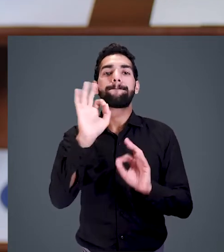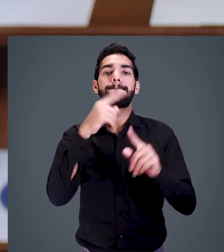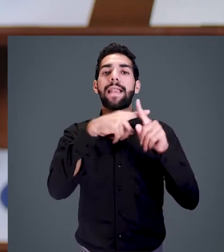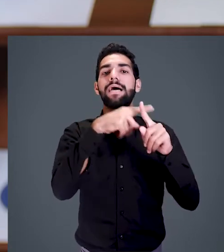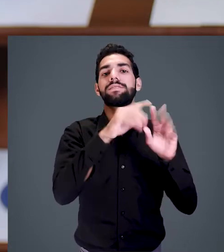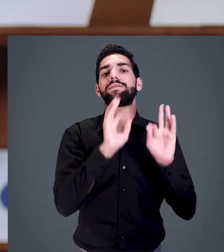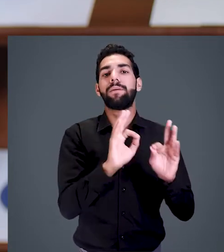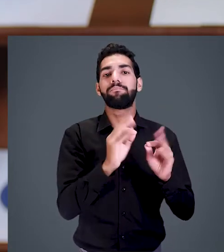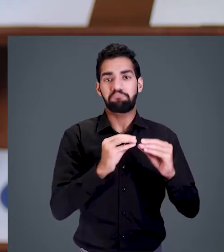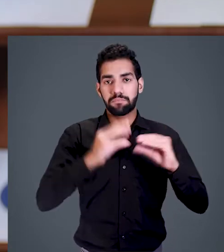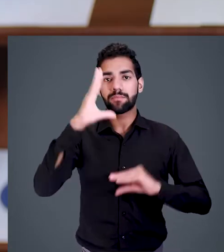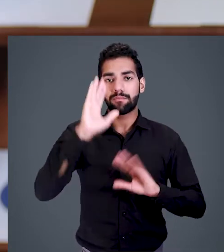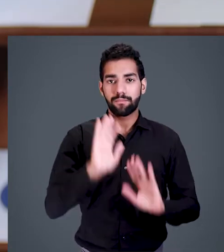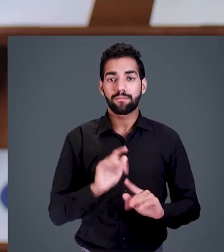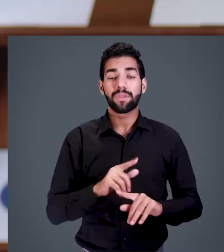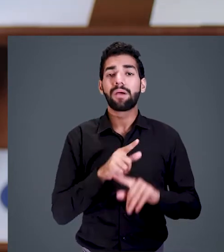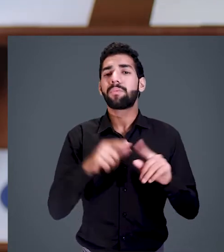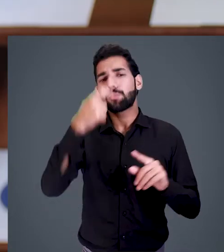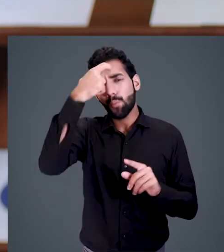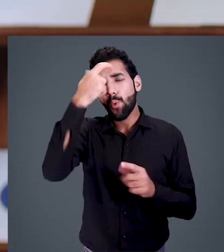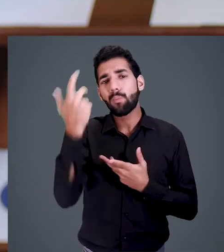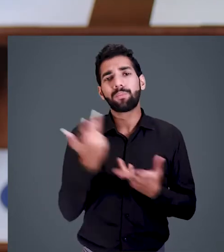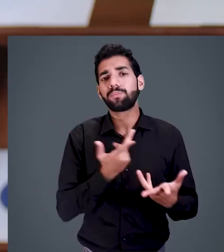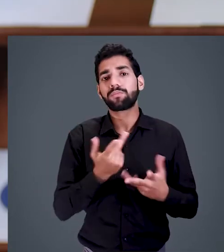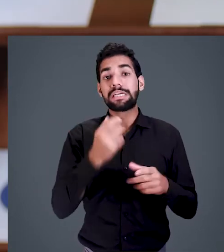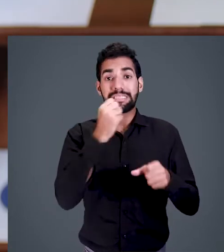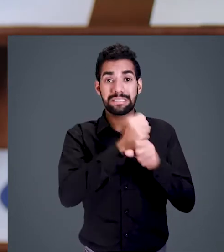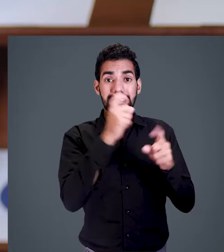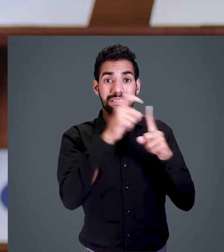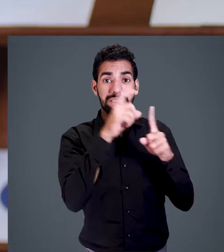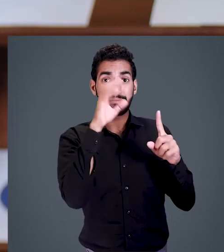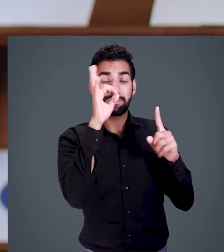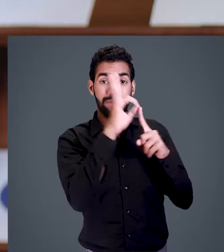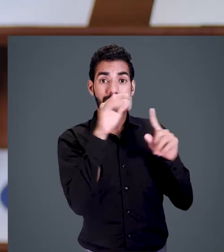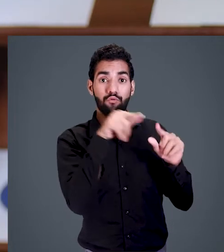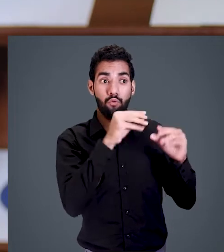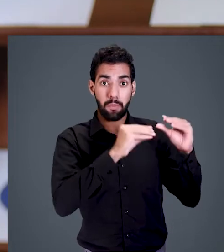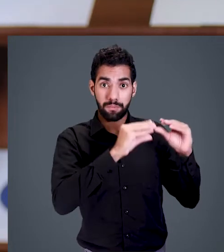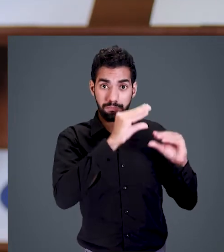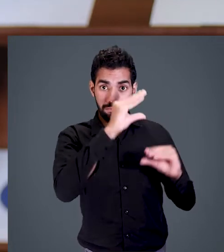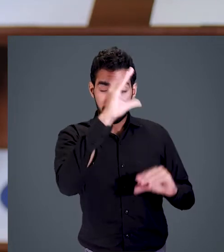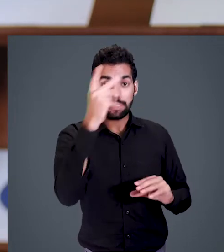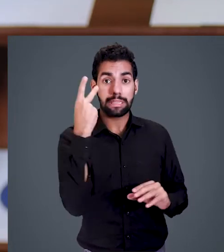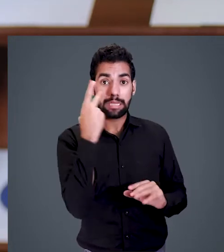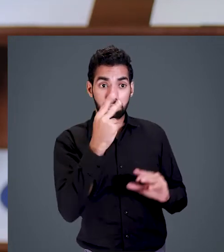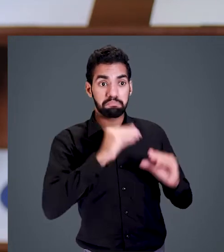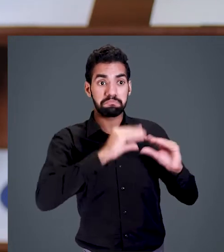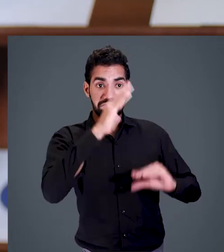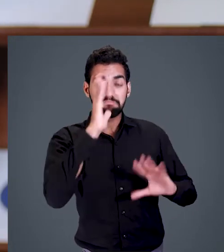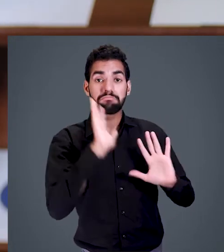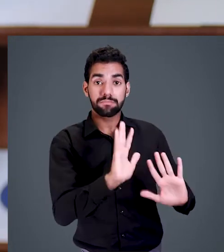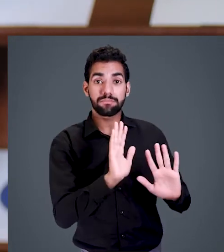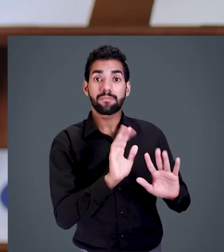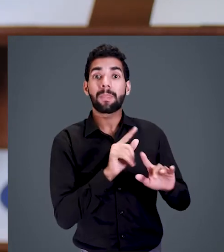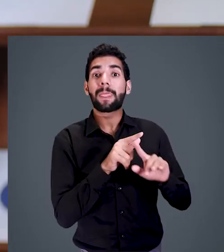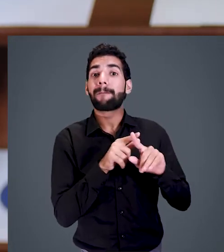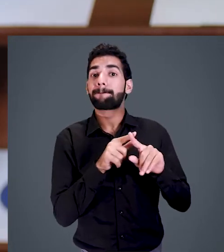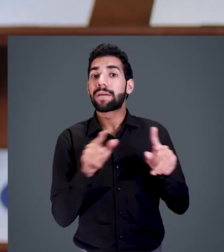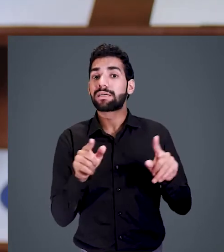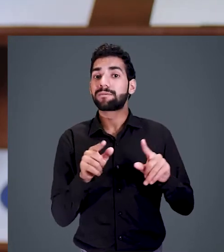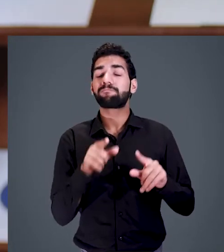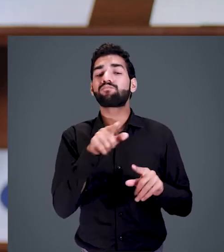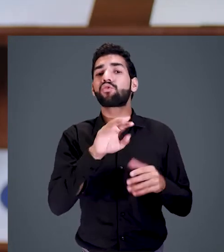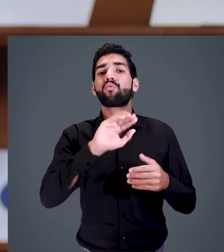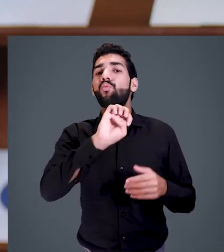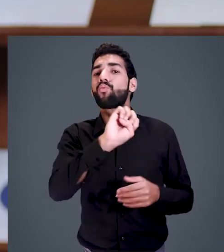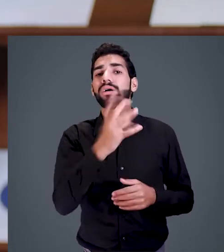हम ग्रो कर रहे हैं। लेकिन प्रॉब्लम ये हो रही है कि ये जो GDP आपको ग्रोथ नज़र आ रही है या GDP आपको इंक्रीज़ होता